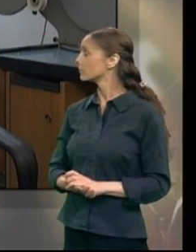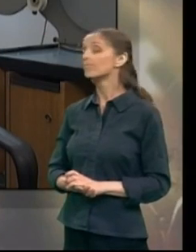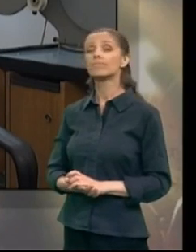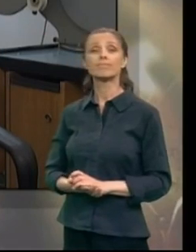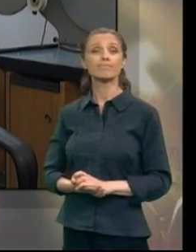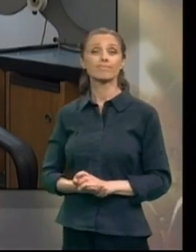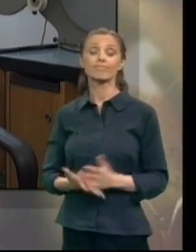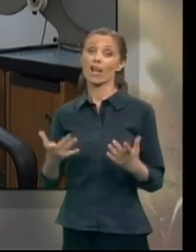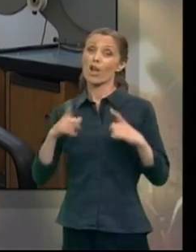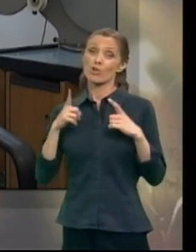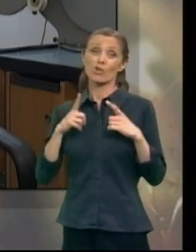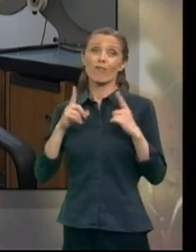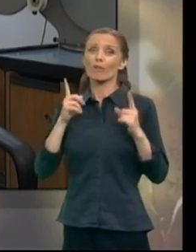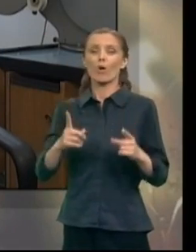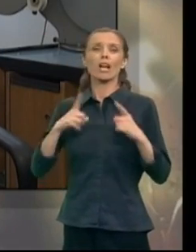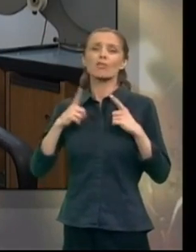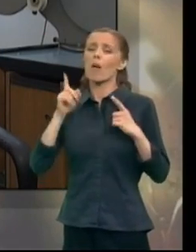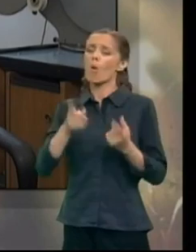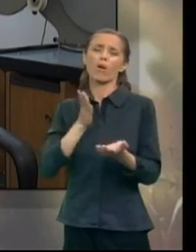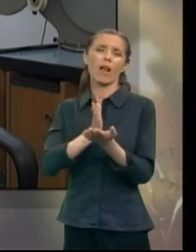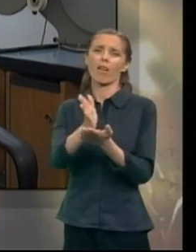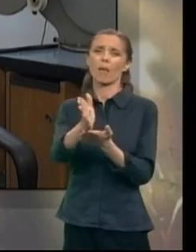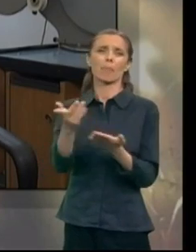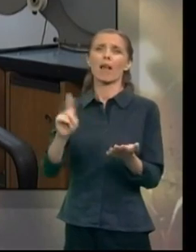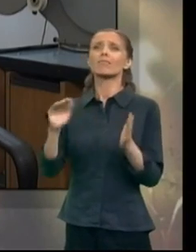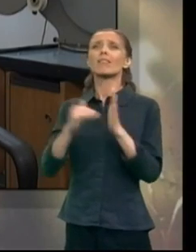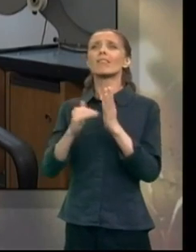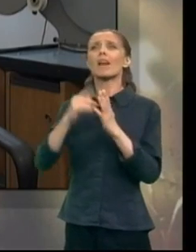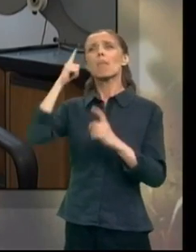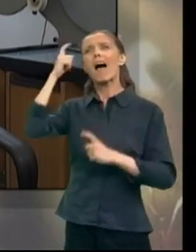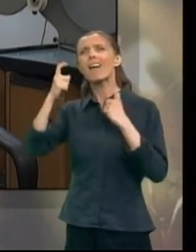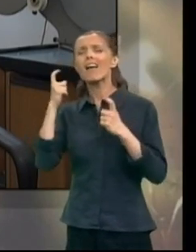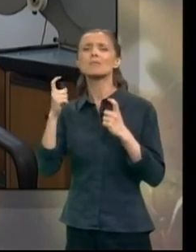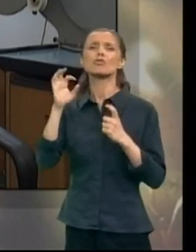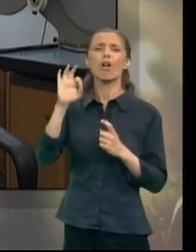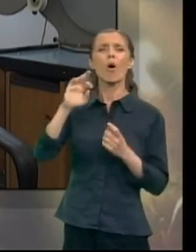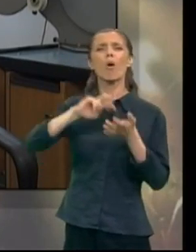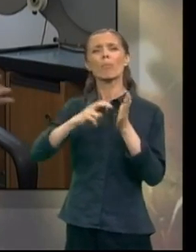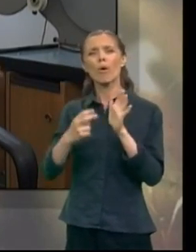Život treba živeti, da ići napred. Ne treba razmišljati o problemima.